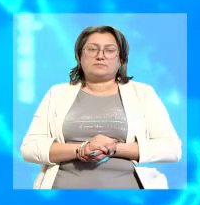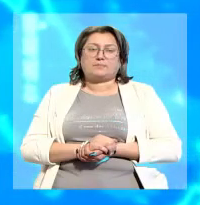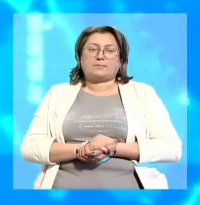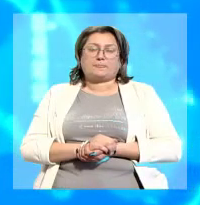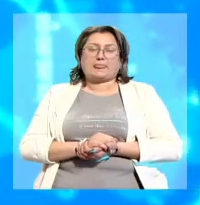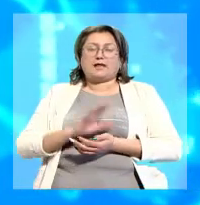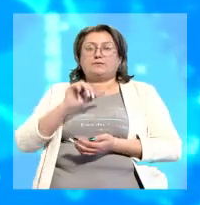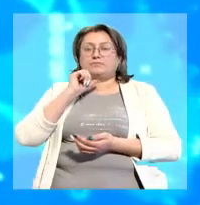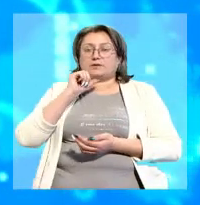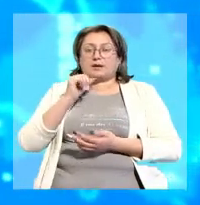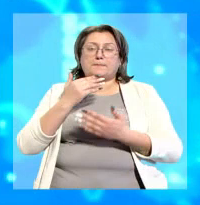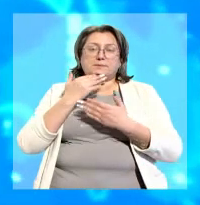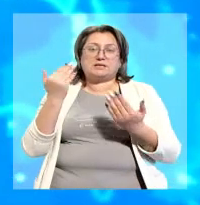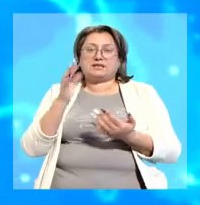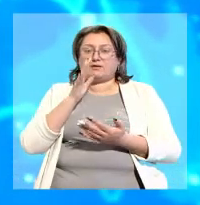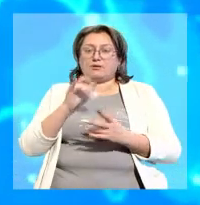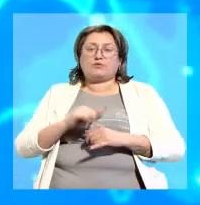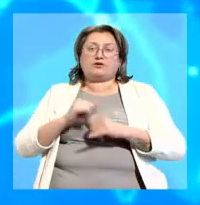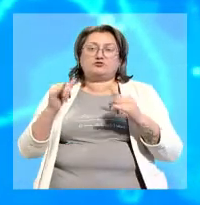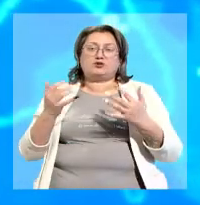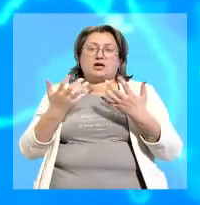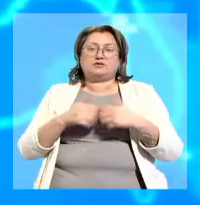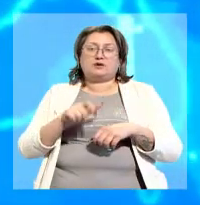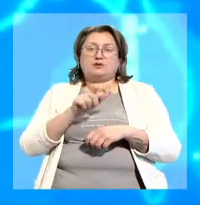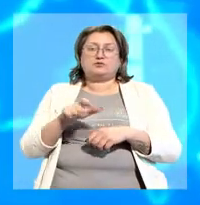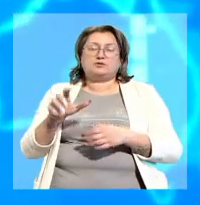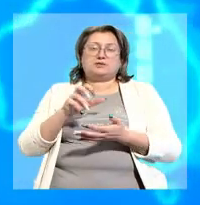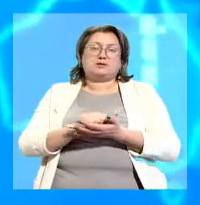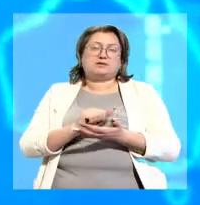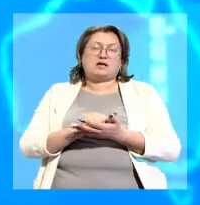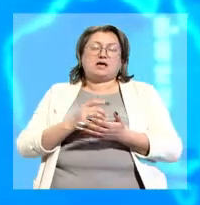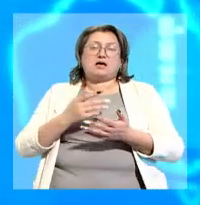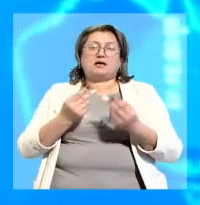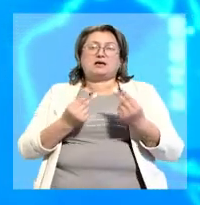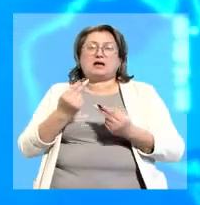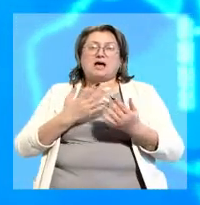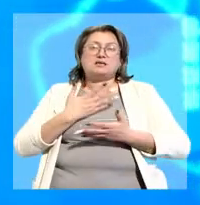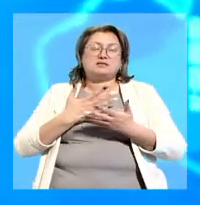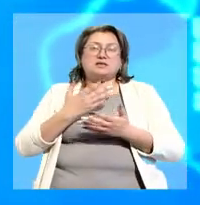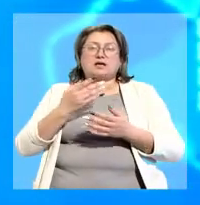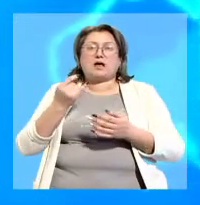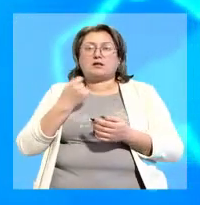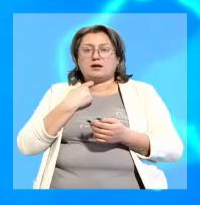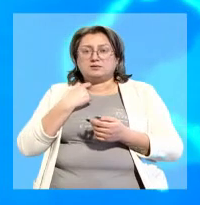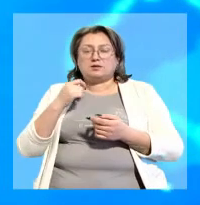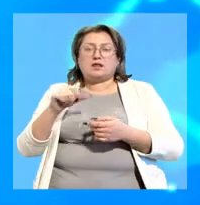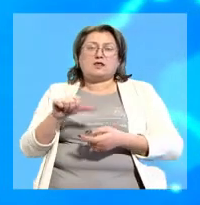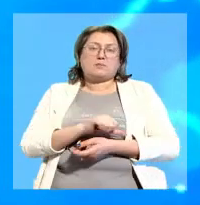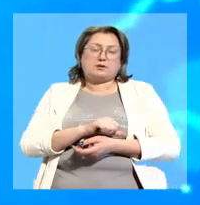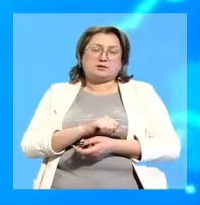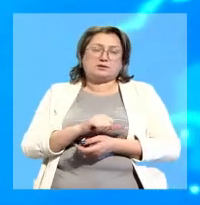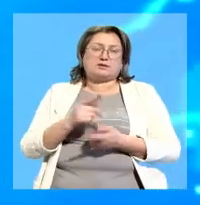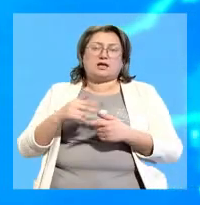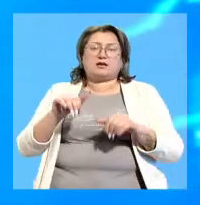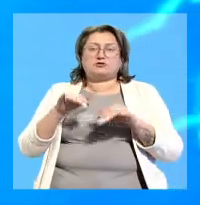Қостанайда кейінгі кезде құмар ойынға, ішімдікке, нашақорлыққа салынғандардың қатары көбейген. Өзекті мәселені шешу үшін қалада